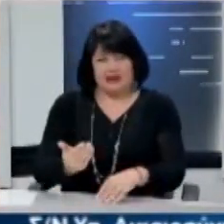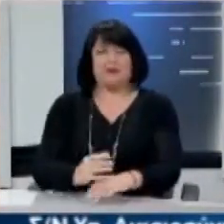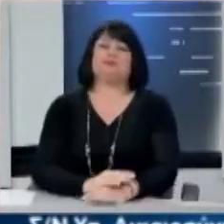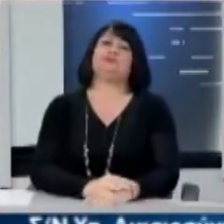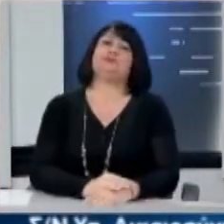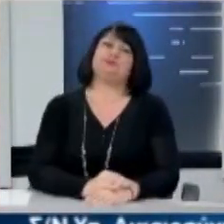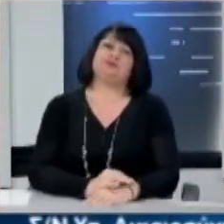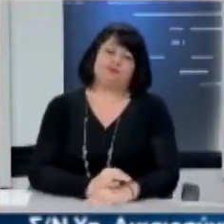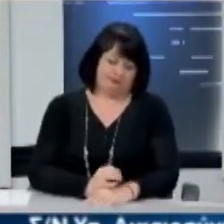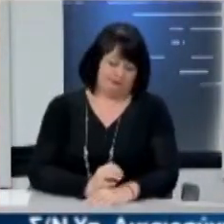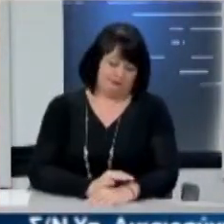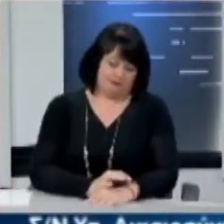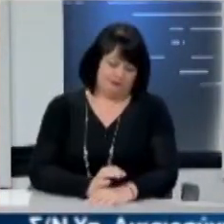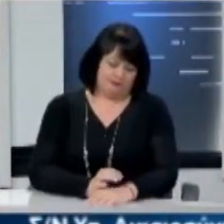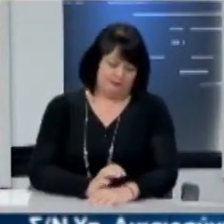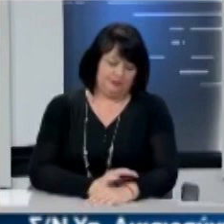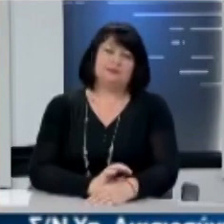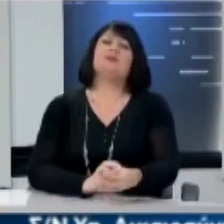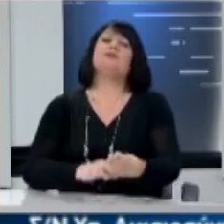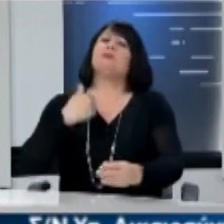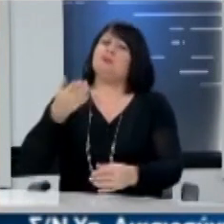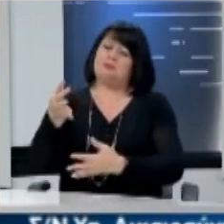θα δώσει κάποιες επιμέρους εξηγήσεις.